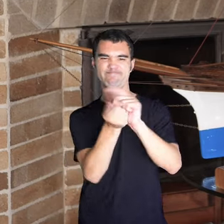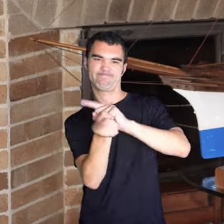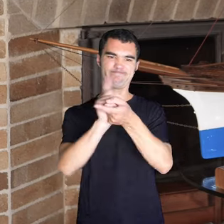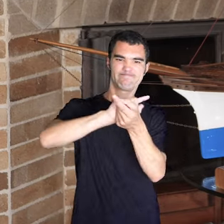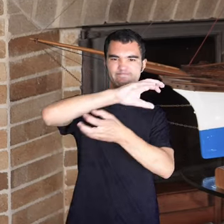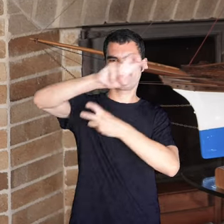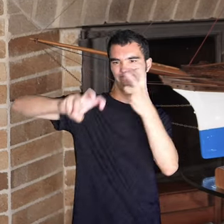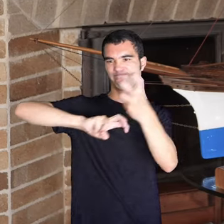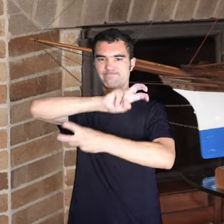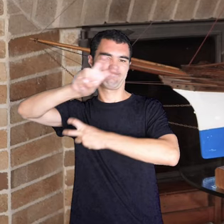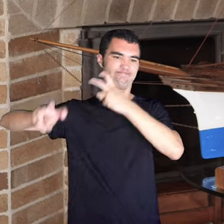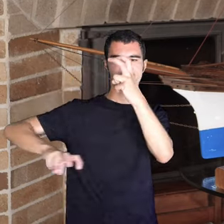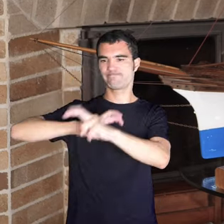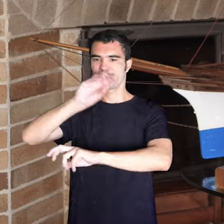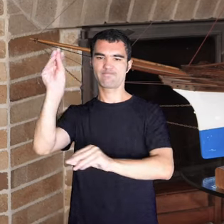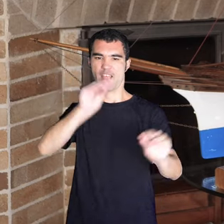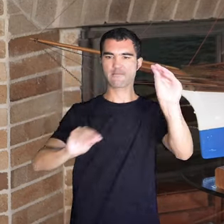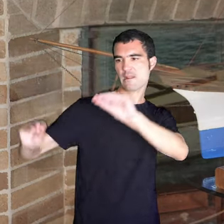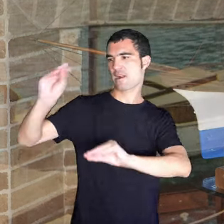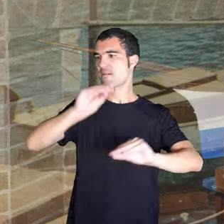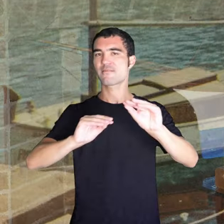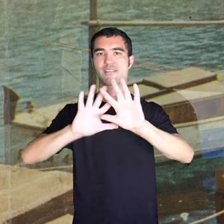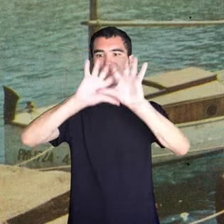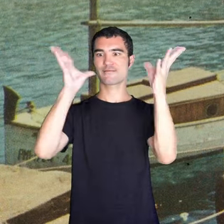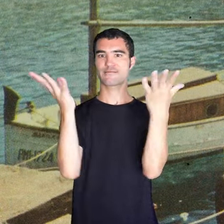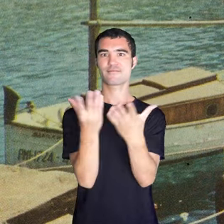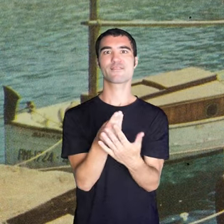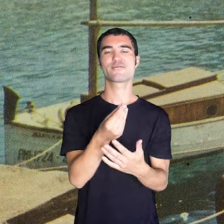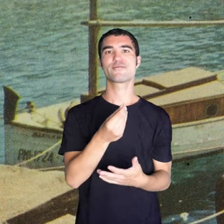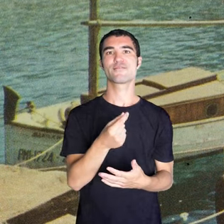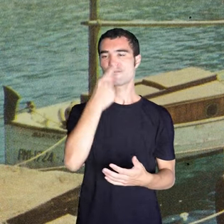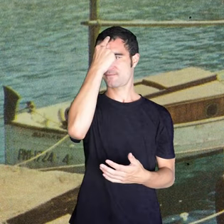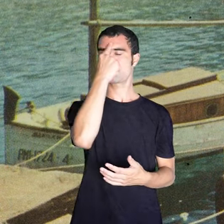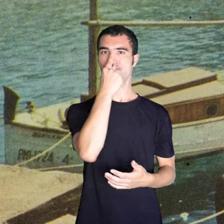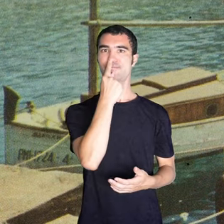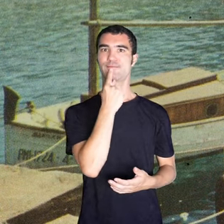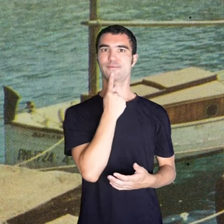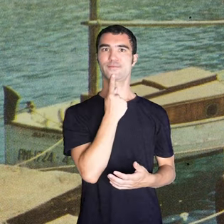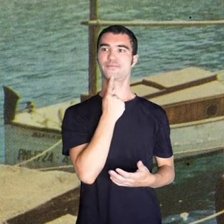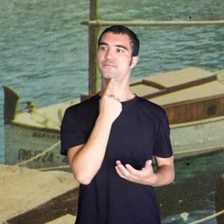transformar, se pot dir, la varen transformar i li van dar un aspecte ja un poc més